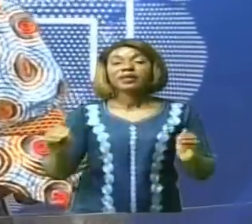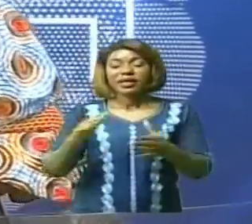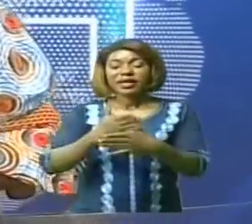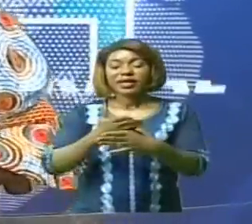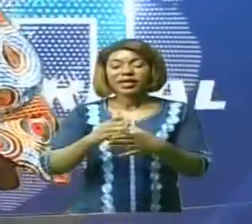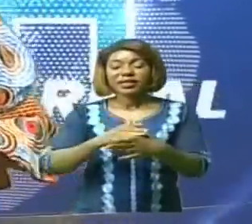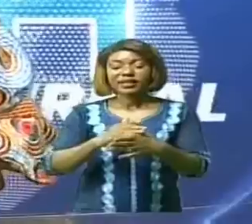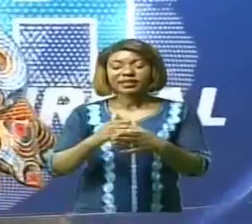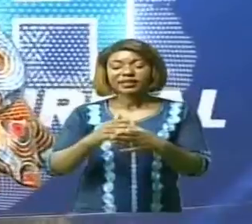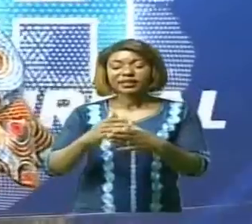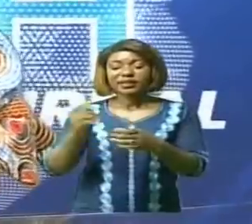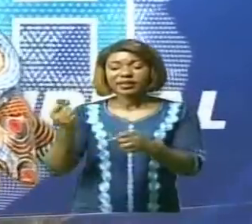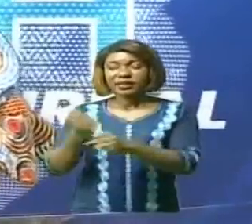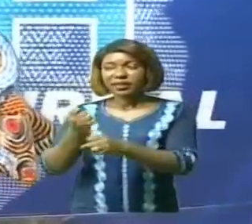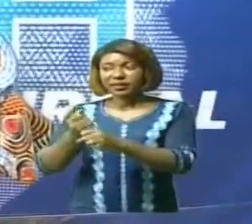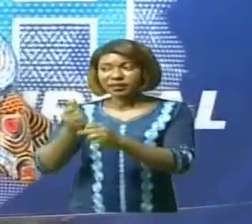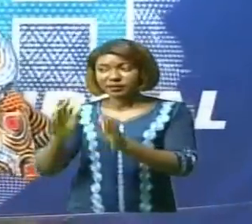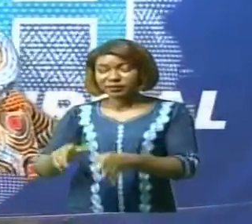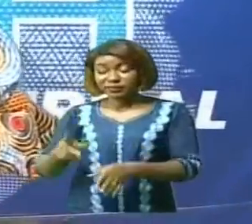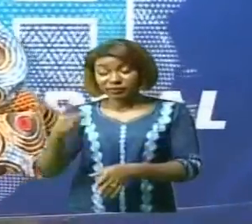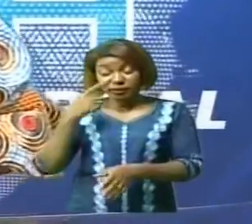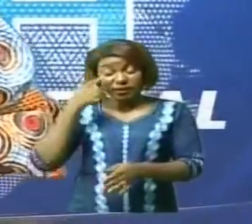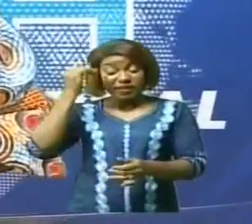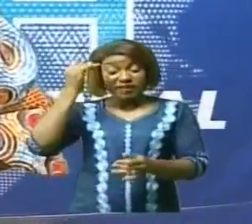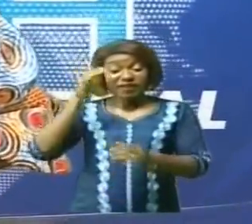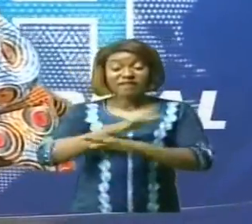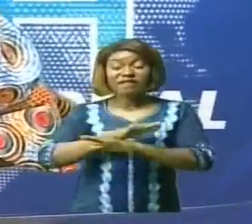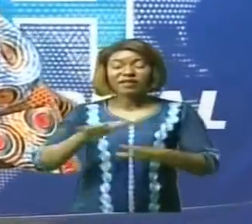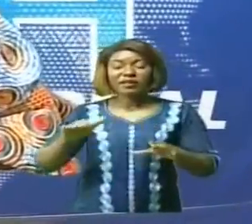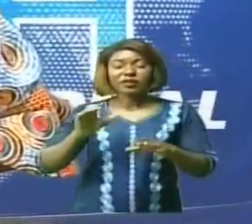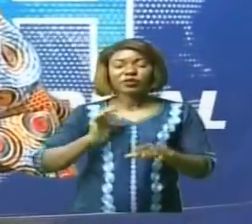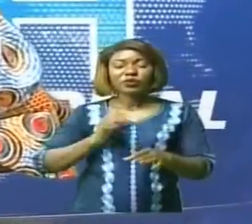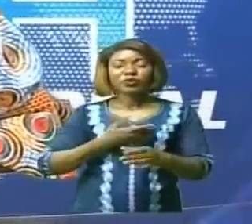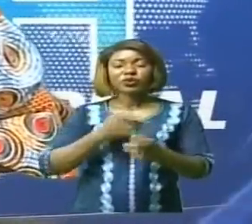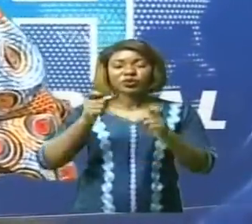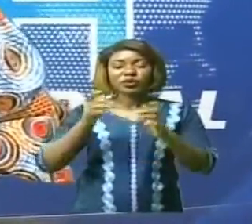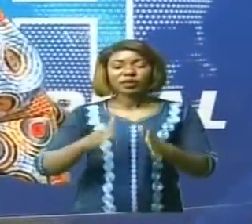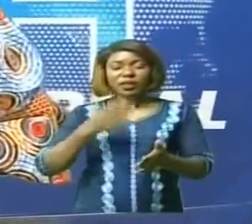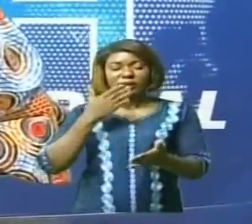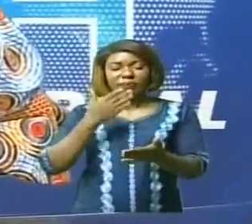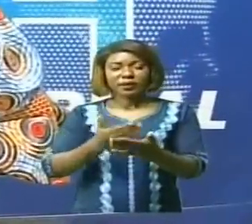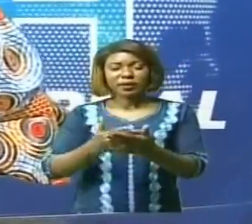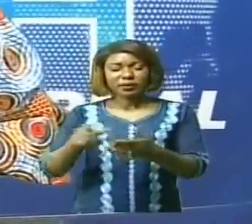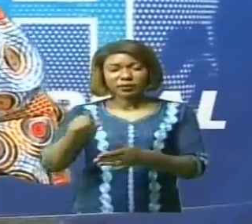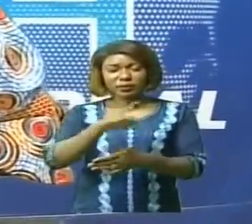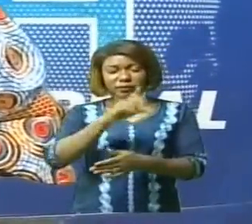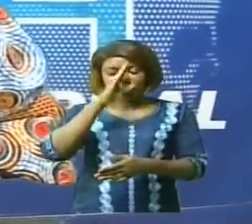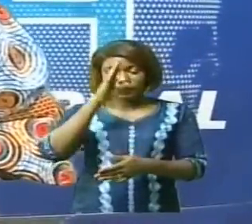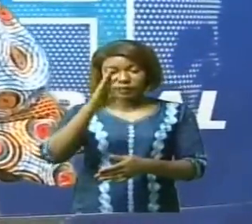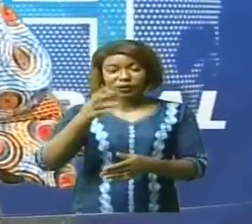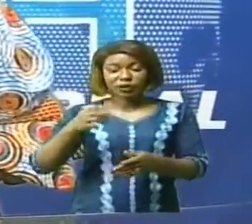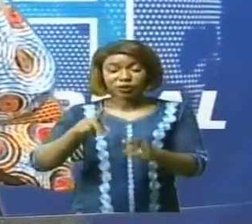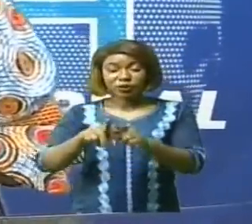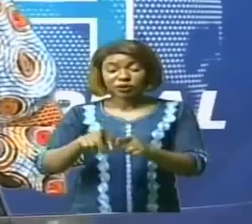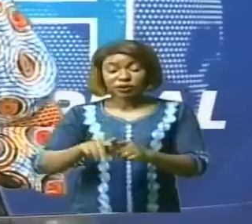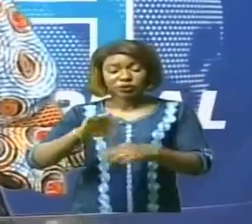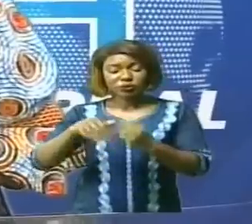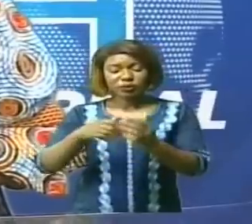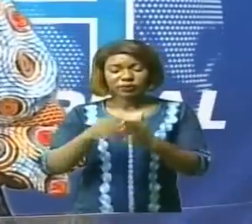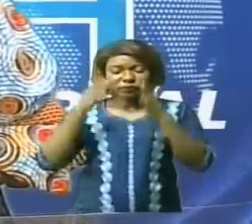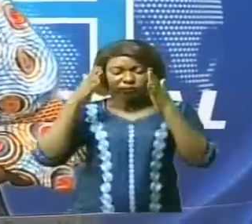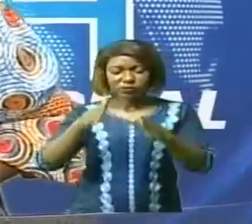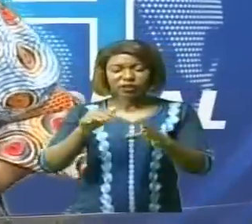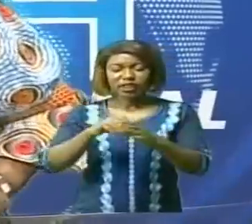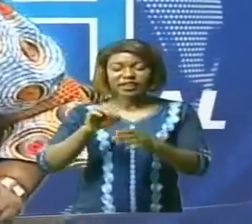entre ces artisanaux. Fin de ce journal, mesdames et messieurs, merci de votre fidélité. Merci à vous qui nous suivez à Bounagana et partout ailleurs